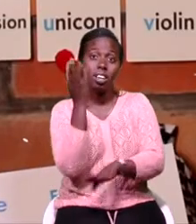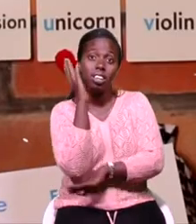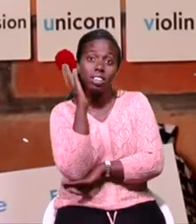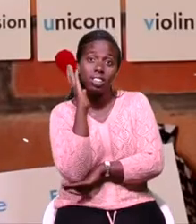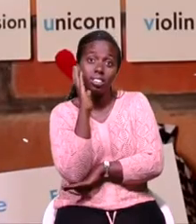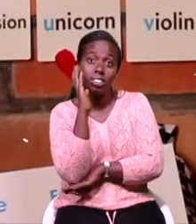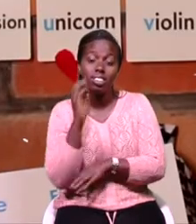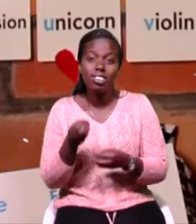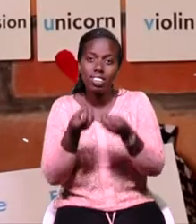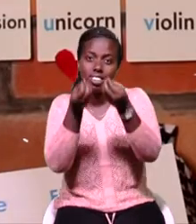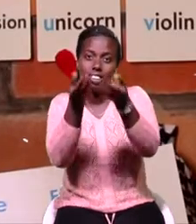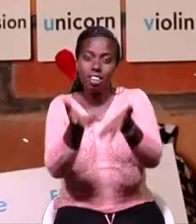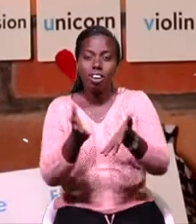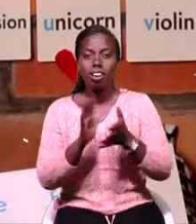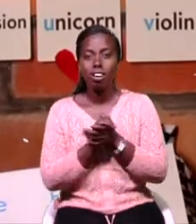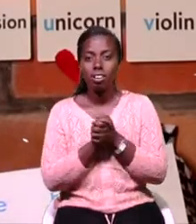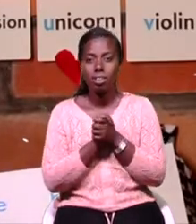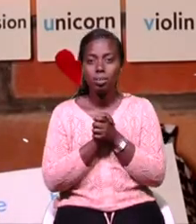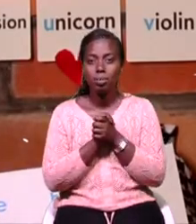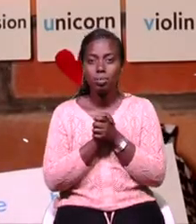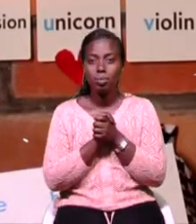Igiti Gitanga.